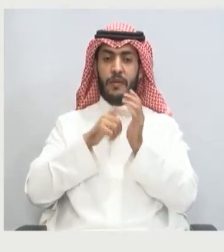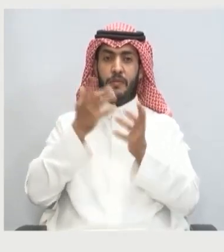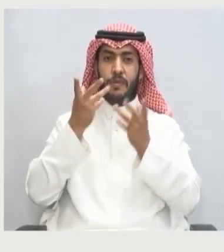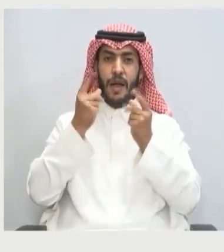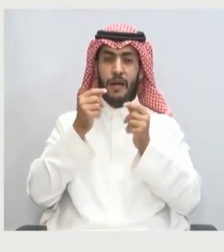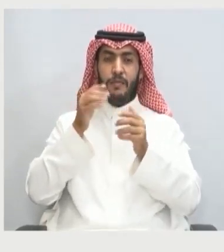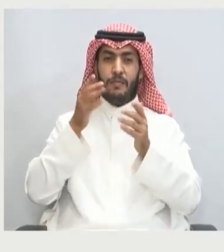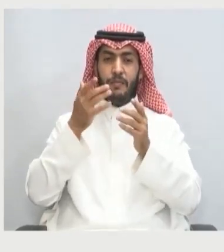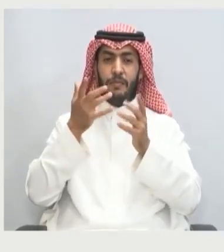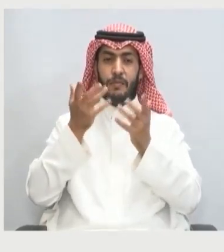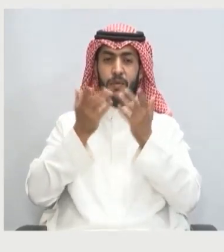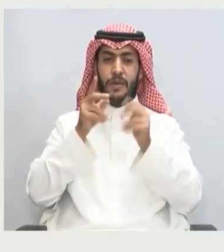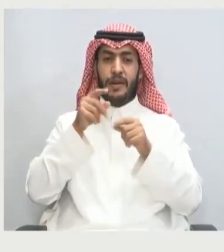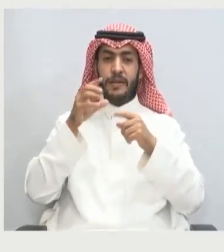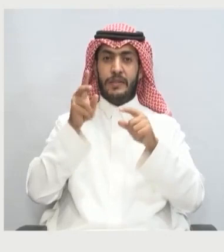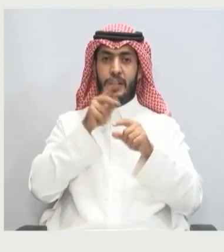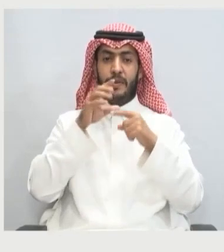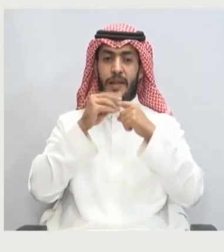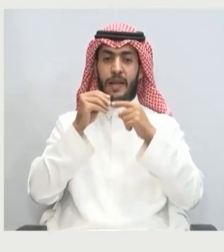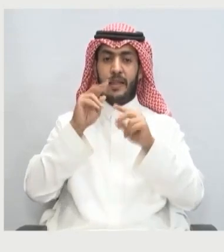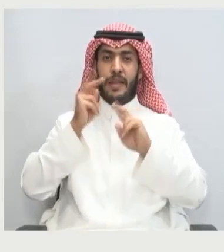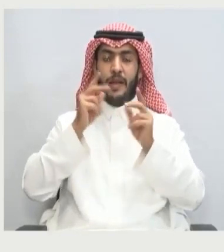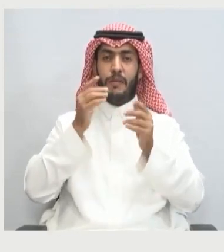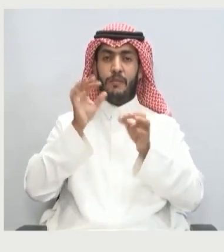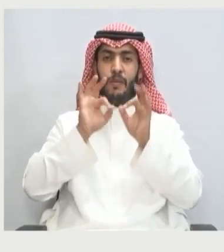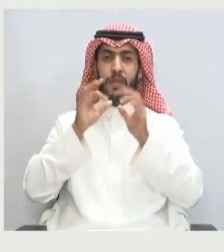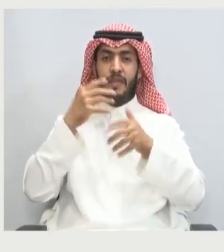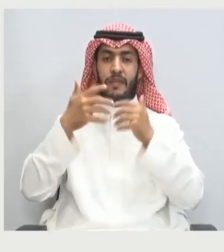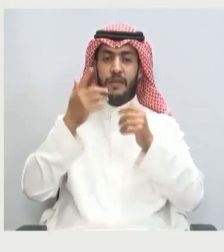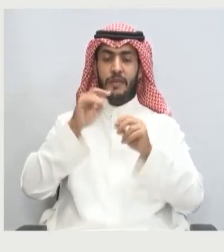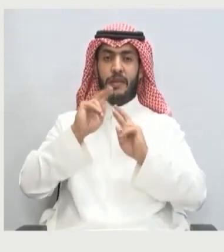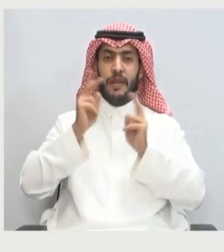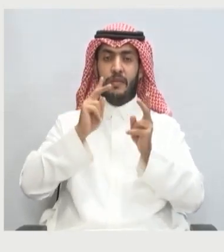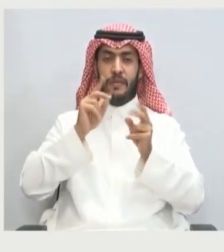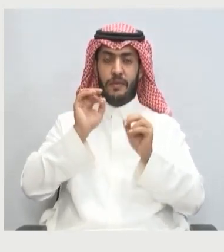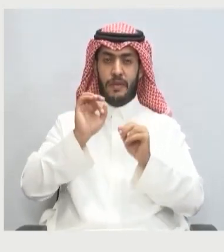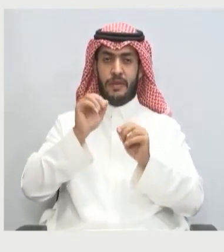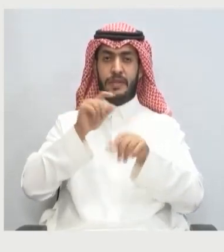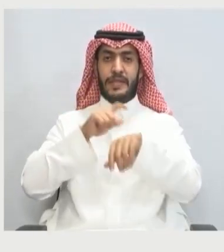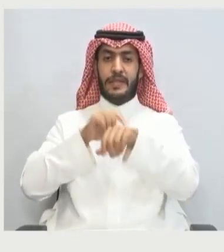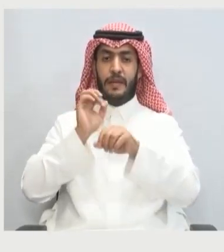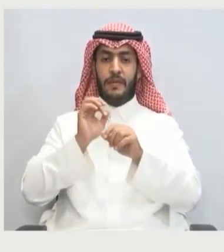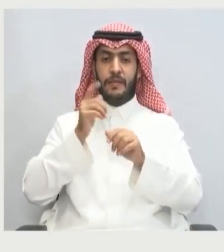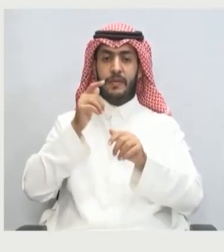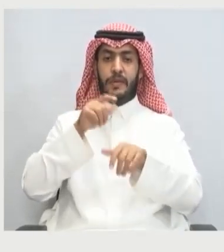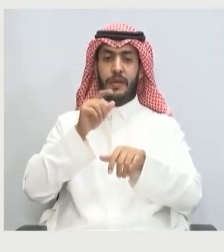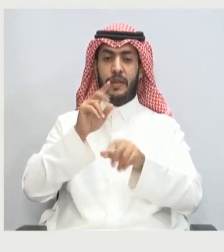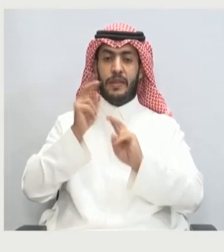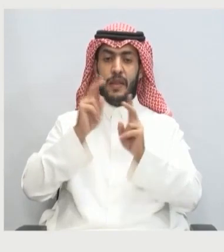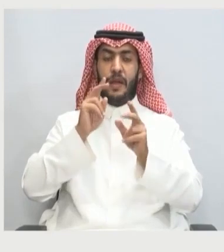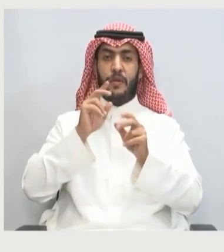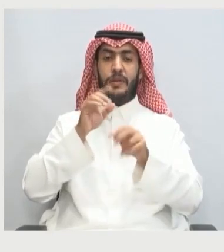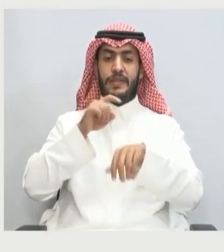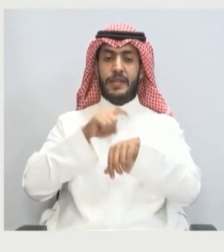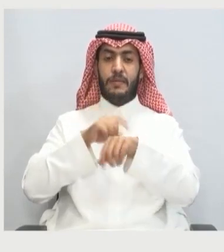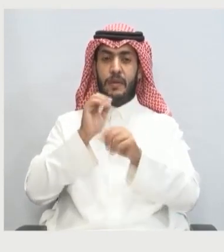السرعه تساوي ناقص التغير في تركيز المواد المتفاعله على التغير في الزمن التغير في الزمن عباره عن